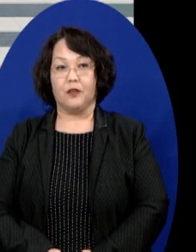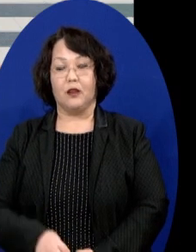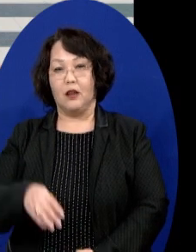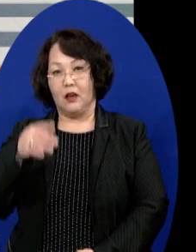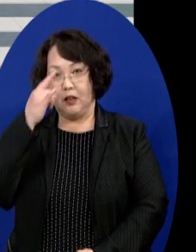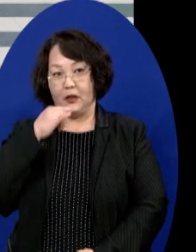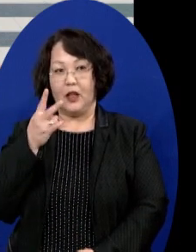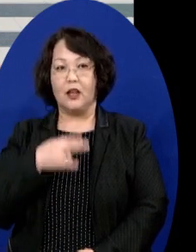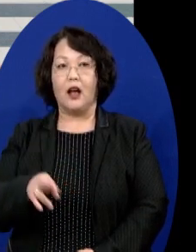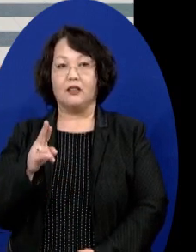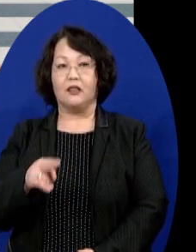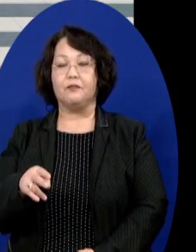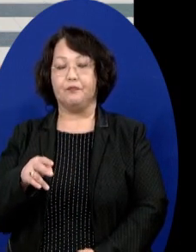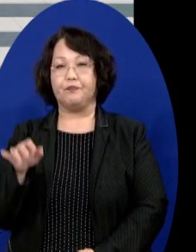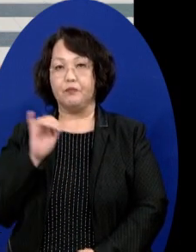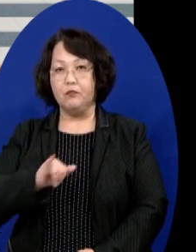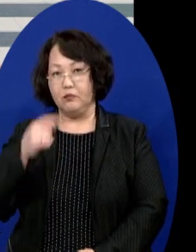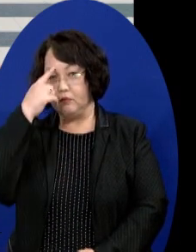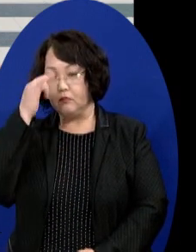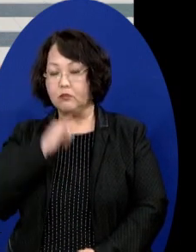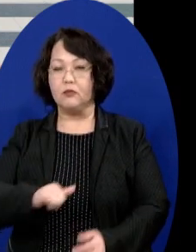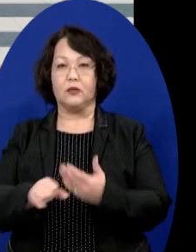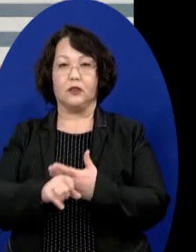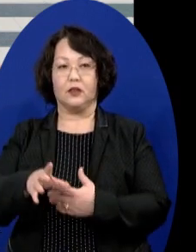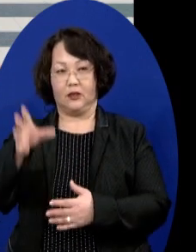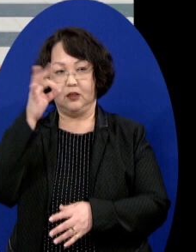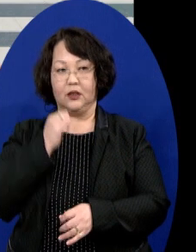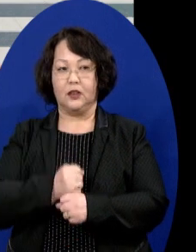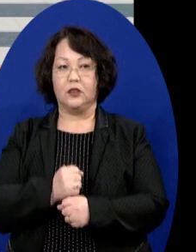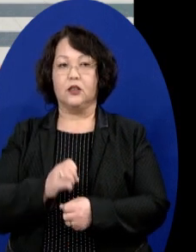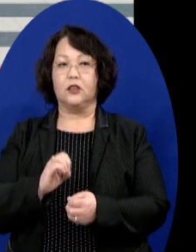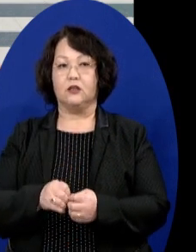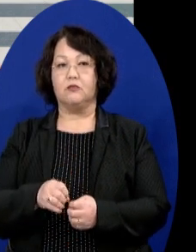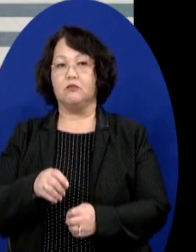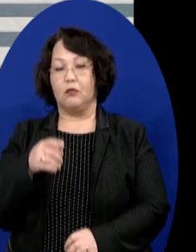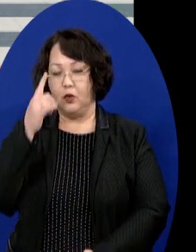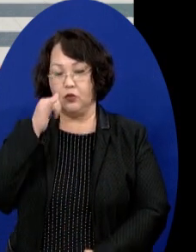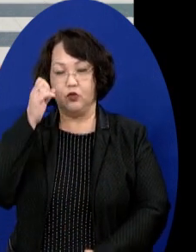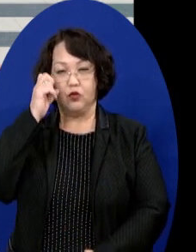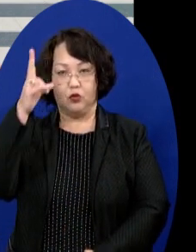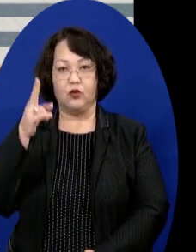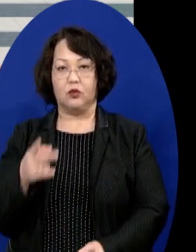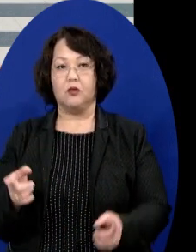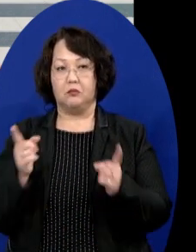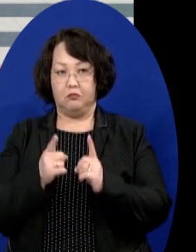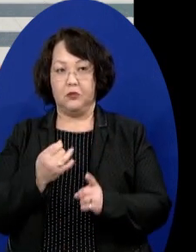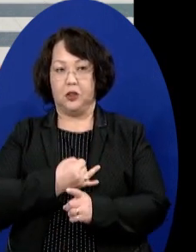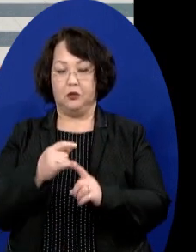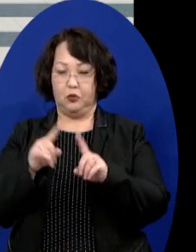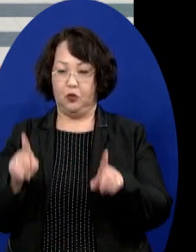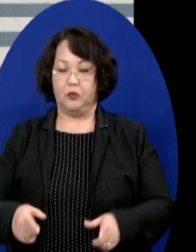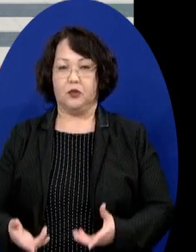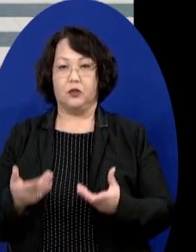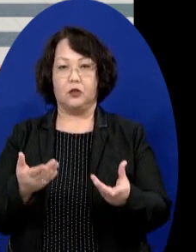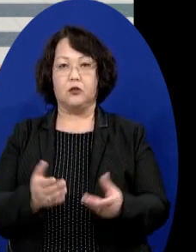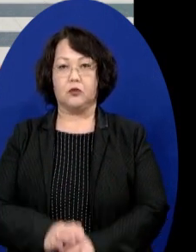Таиландын хаант улсаас Монгол улсад суух онц бөгөөд бүрэн эрхэт элчин сайд Артаюц Рисамут Монгол улсын ерөнхийлөгч хүрэлцэхэд итгэмжлэх жуулч бичгийн